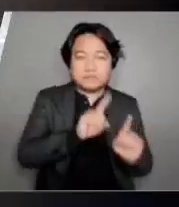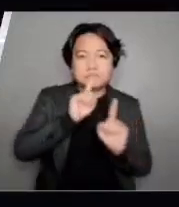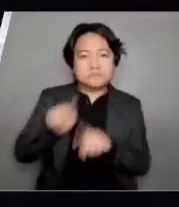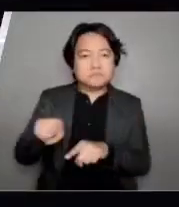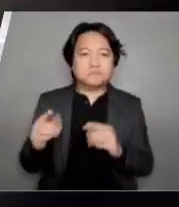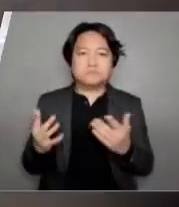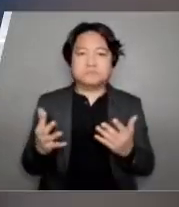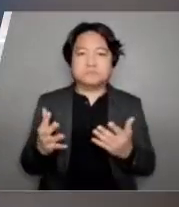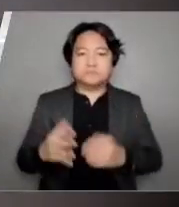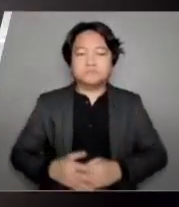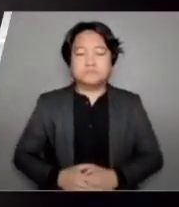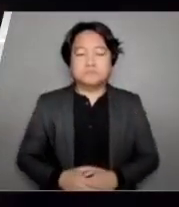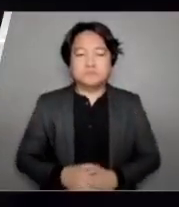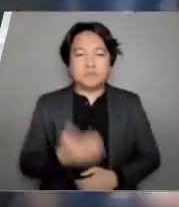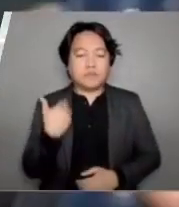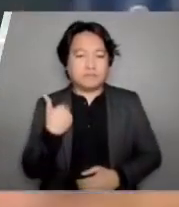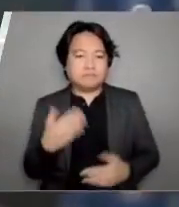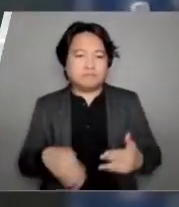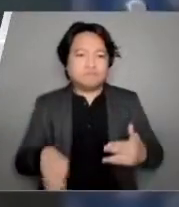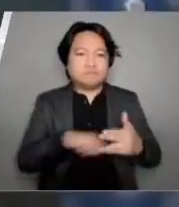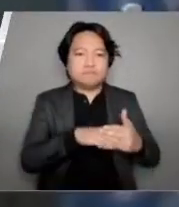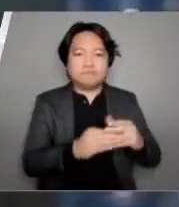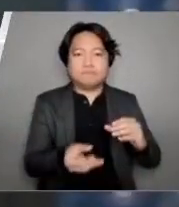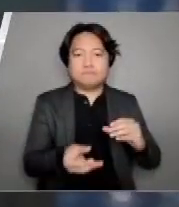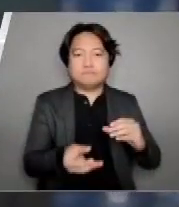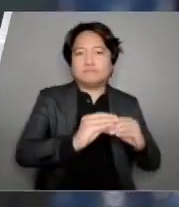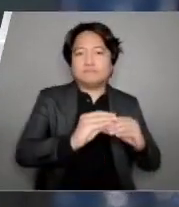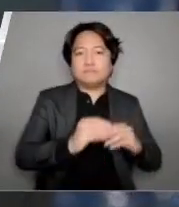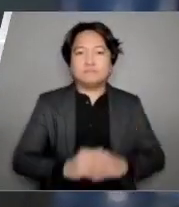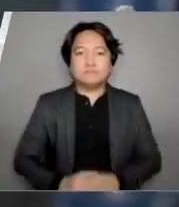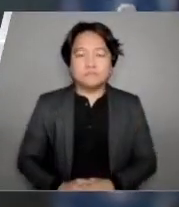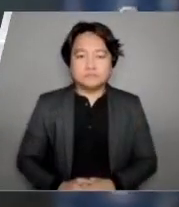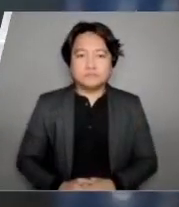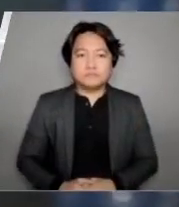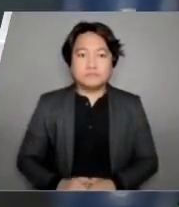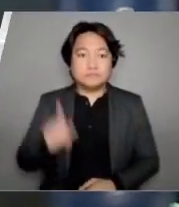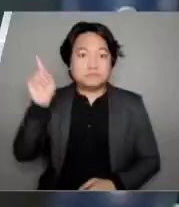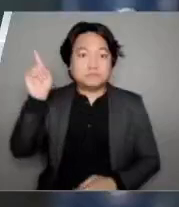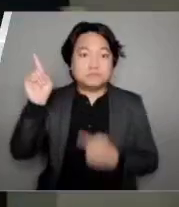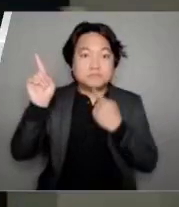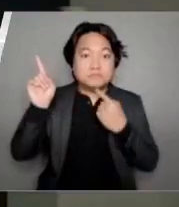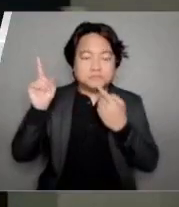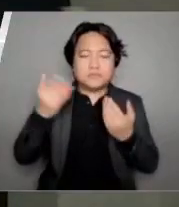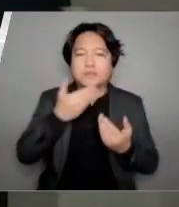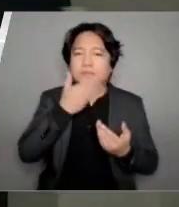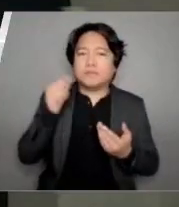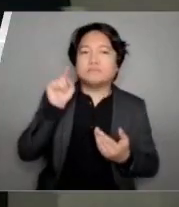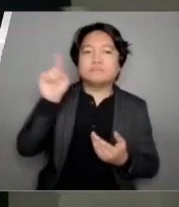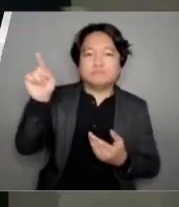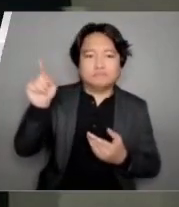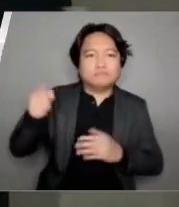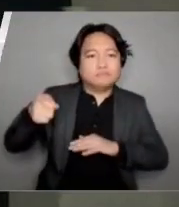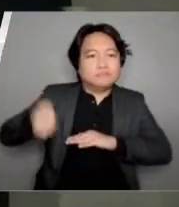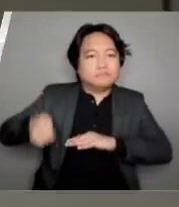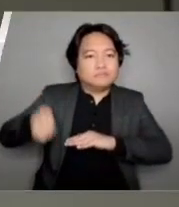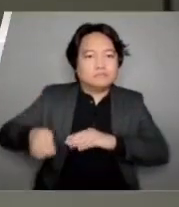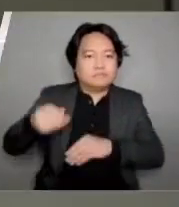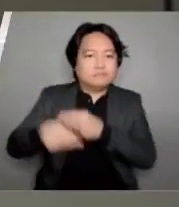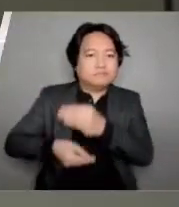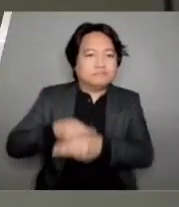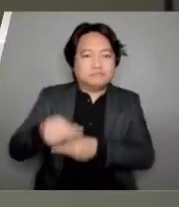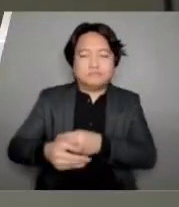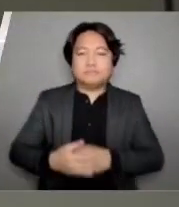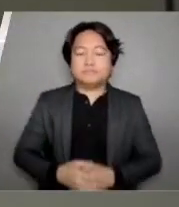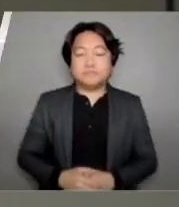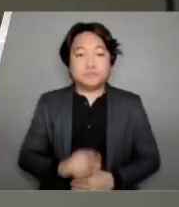sa Comprehensive Dangerous Drugs Act. Sa order na lang, ma'am. Huwag na lang naman. Patuloy ang investigasyon ng pulisya.